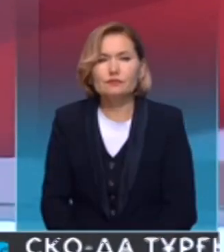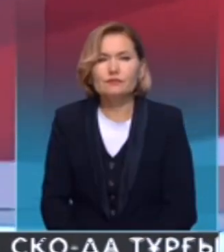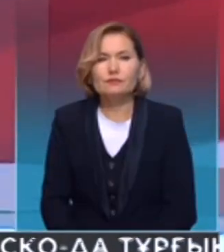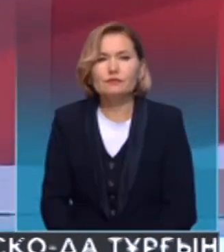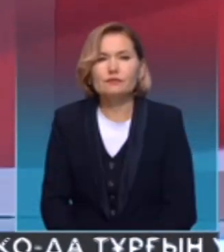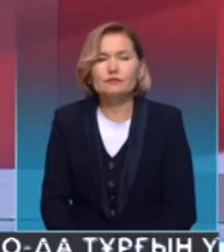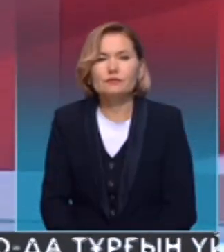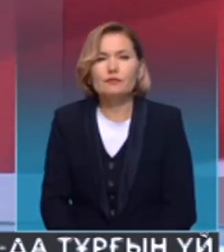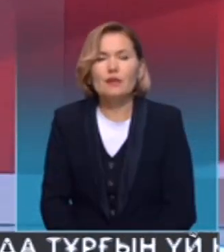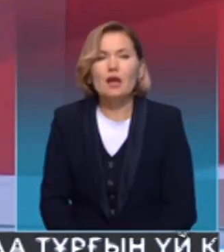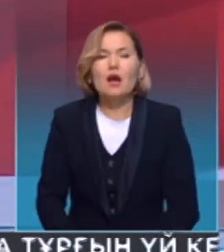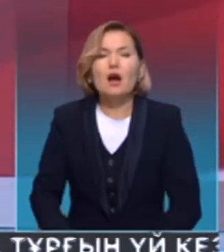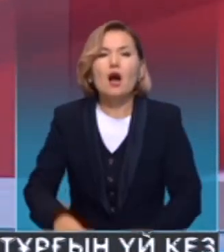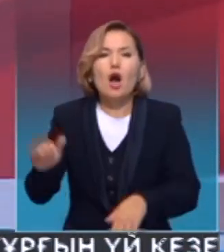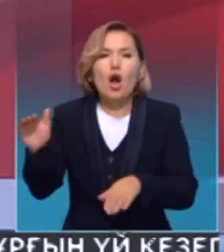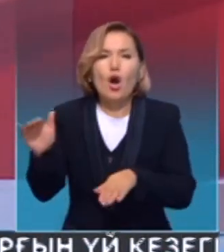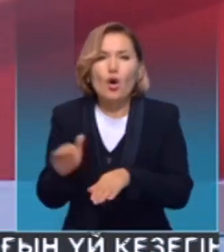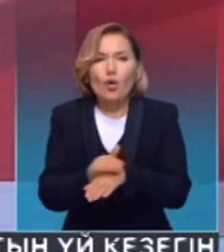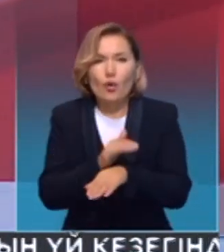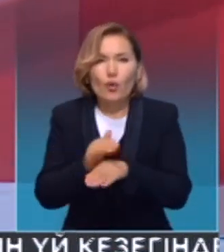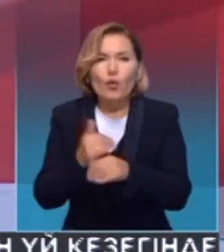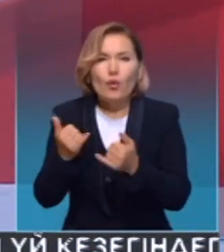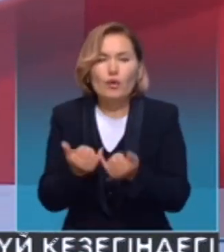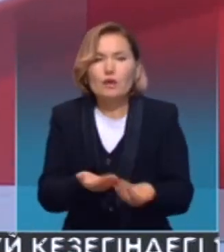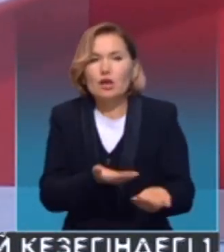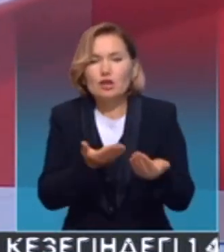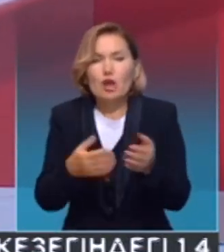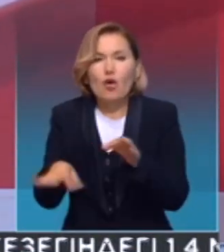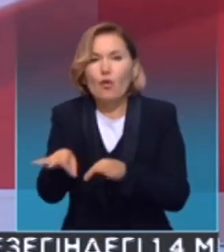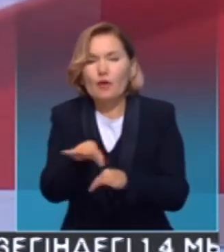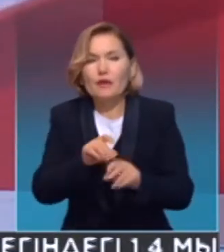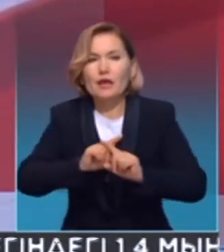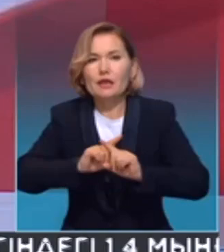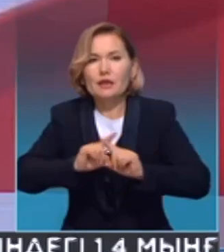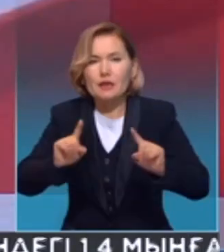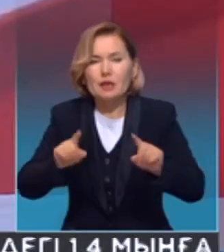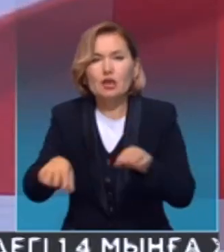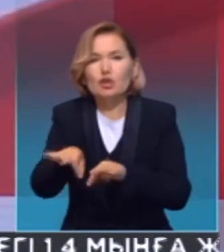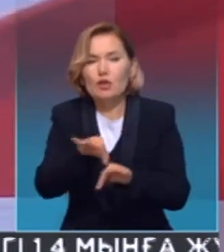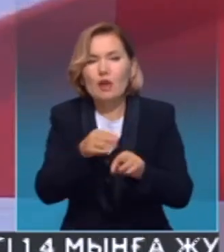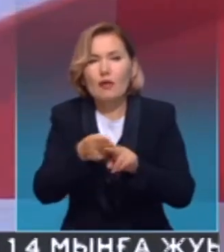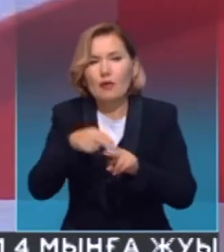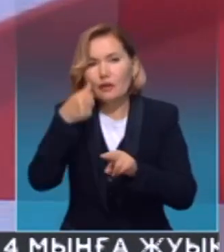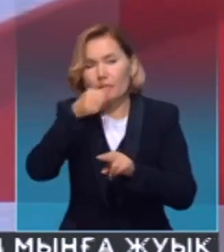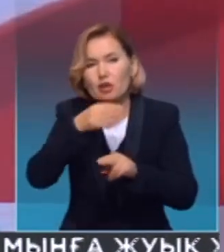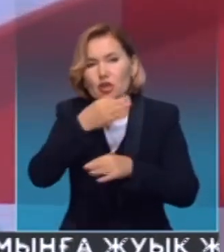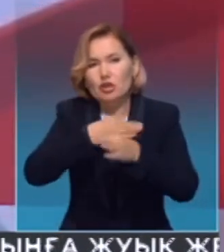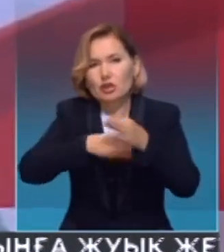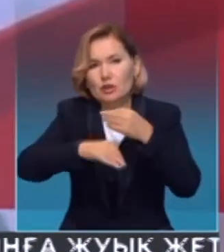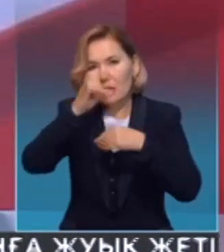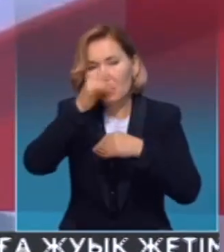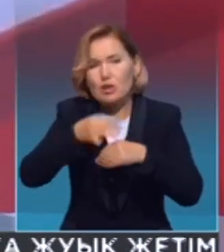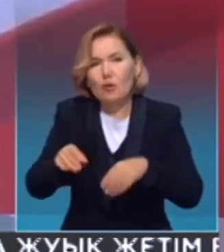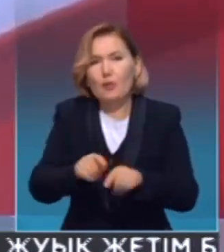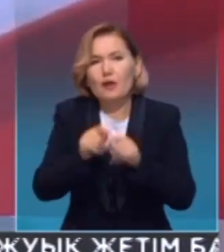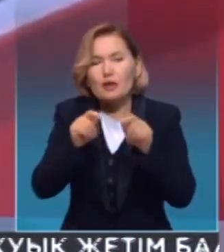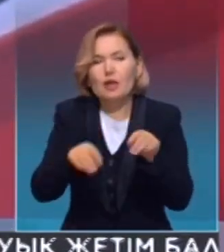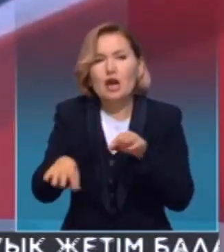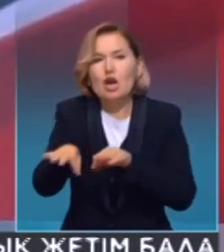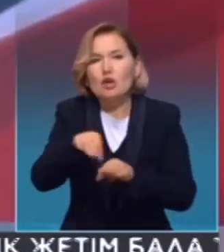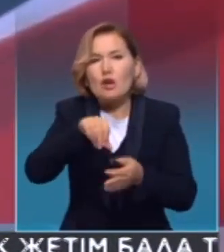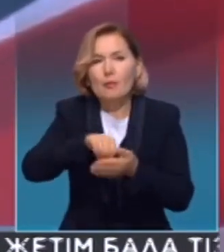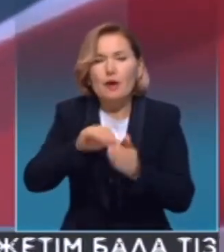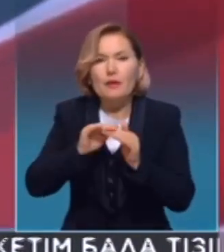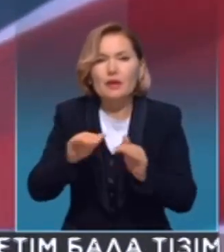Ел жаңалықтарына ораламыз. Қонақжай отбасы осындай ерекше жоба биыл Шығыс Қазақстан облысында алғаш рет жүзеге асты. Жобаға